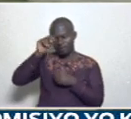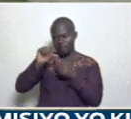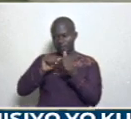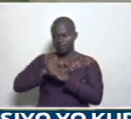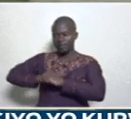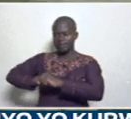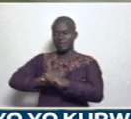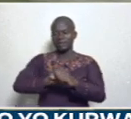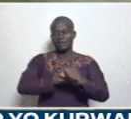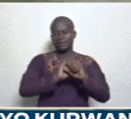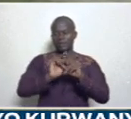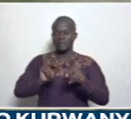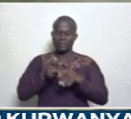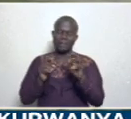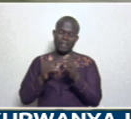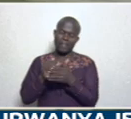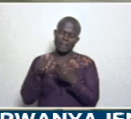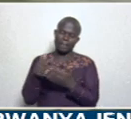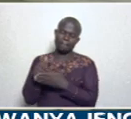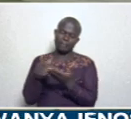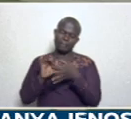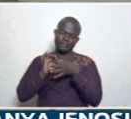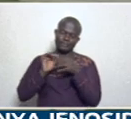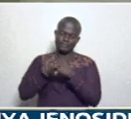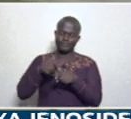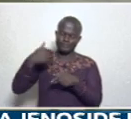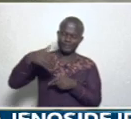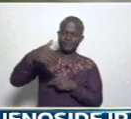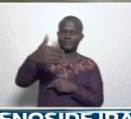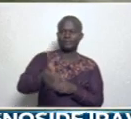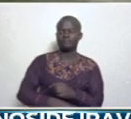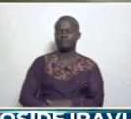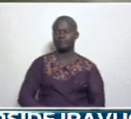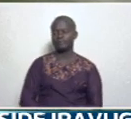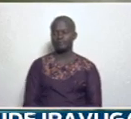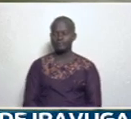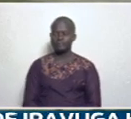no kubungabunga amahoro, kandi turifuza ko ubufatanye nk'ubu bwahoraho.